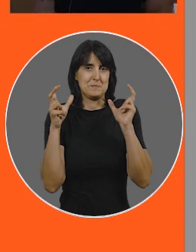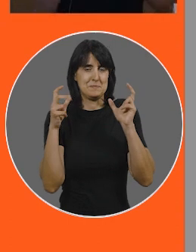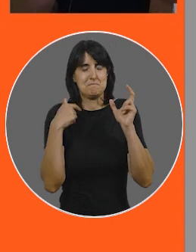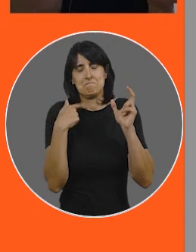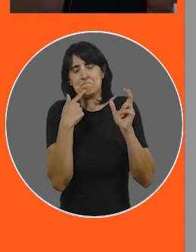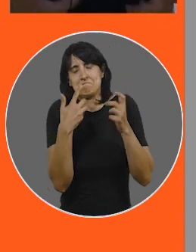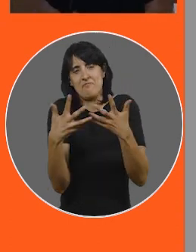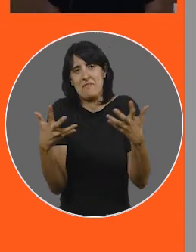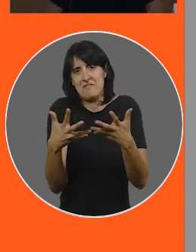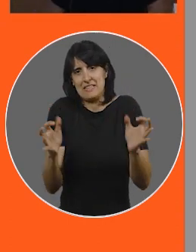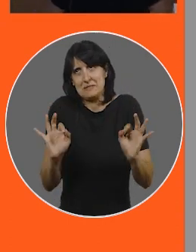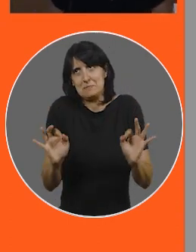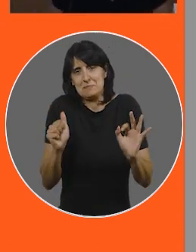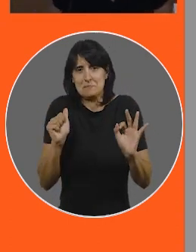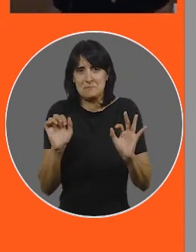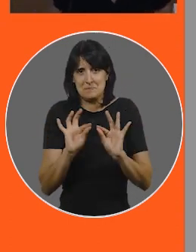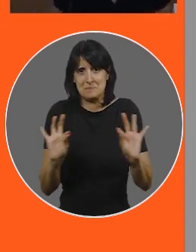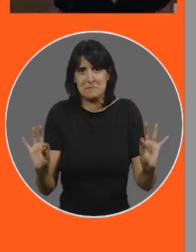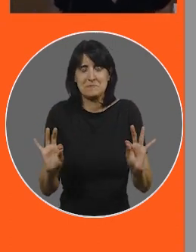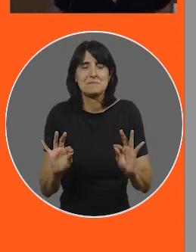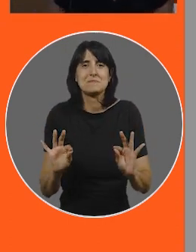planeta o grassa, però ho direm d'aquesta manera.